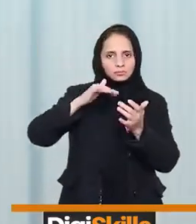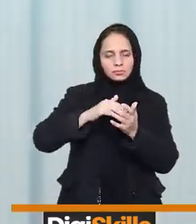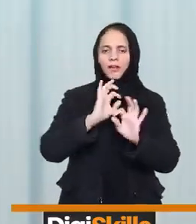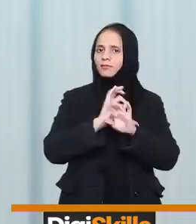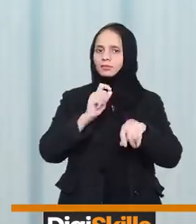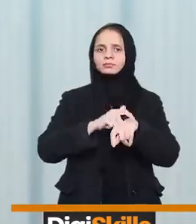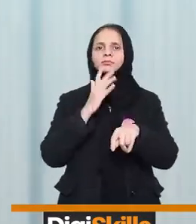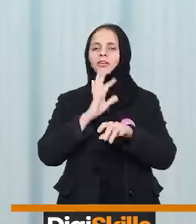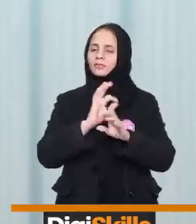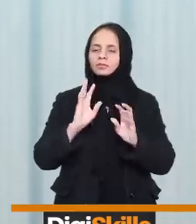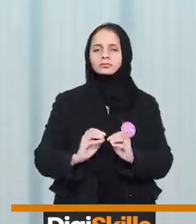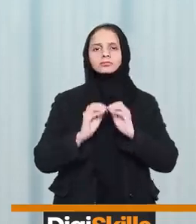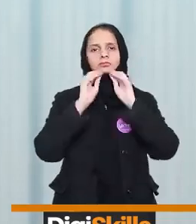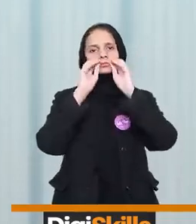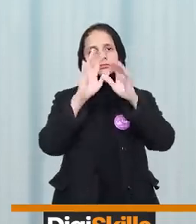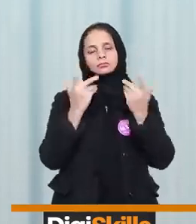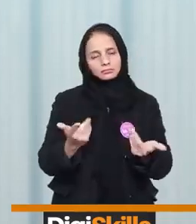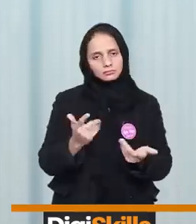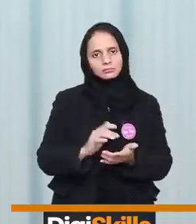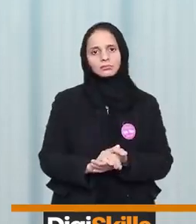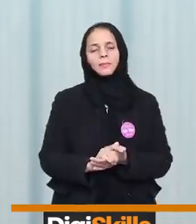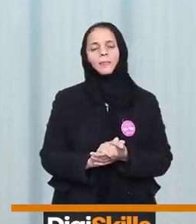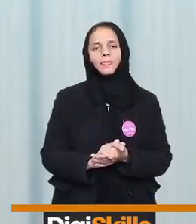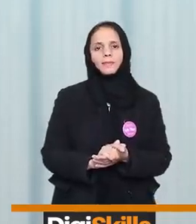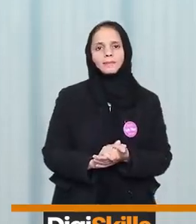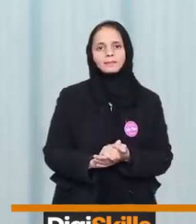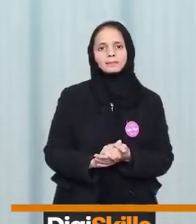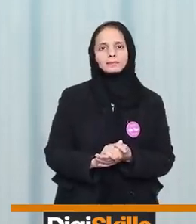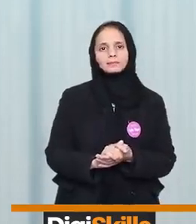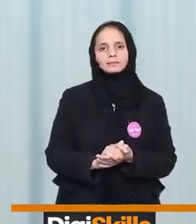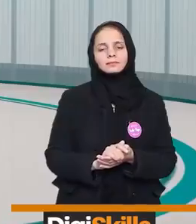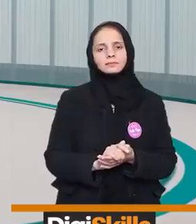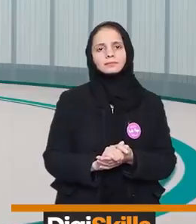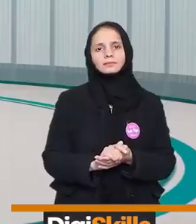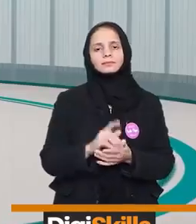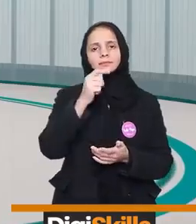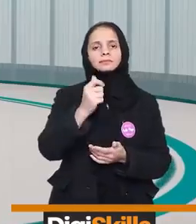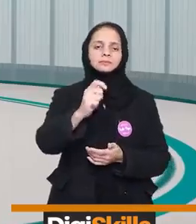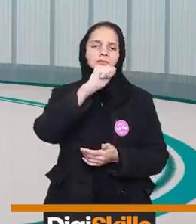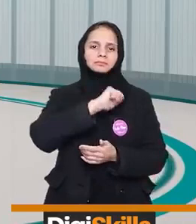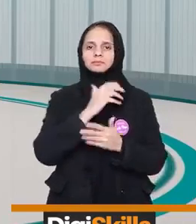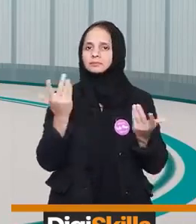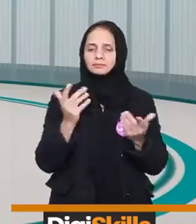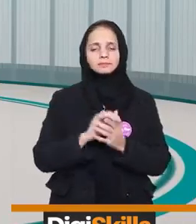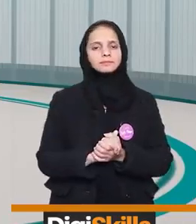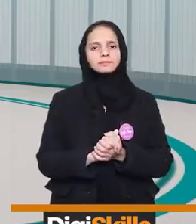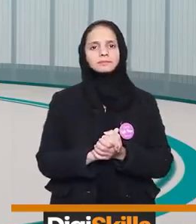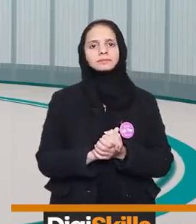آپ اس کو سکسیسفلی فنش کرتے ہیں اور پھر سب سے امپورٹنٹ بات، آپ کو پیسے مل جاتے